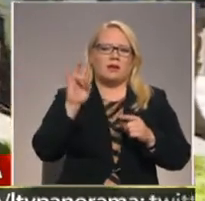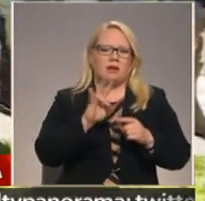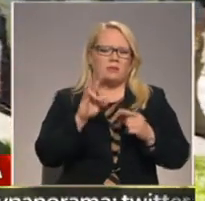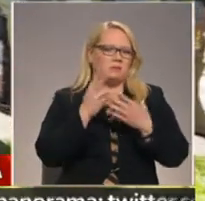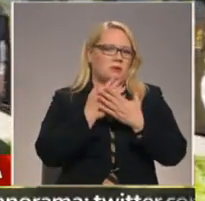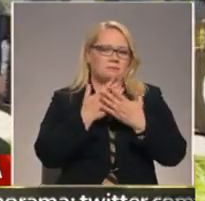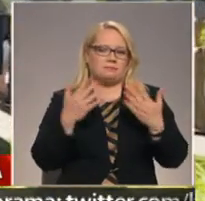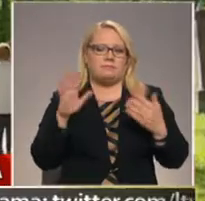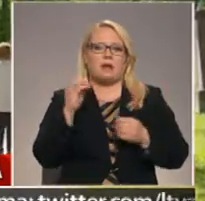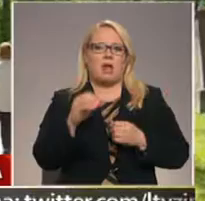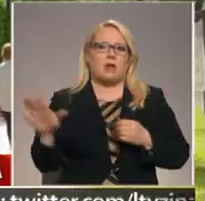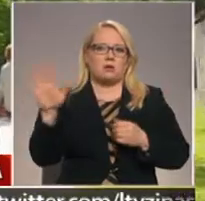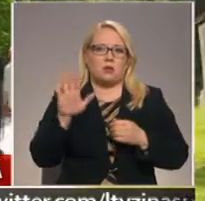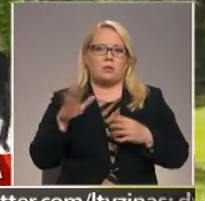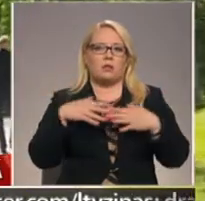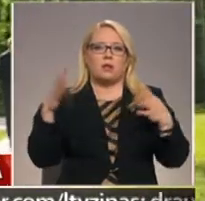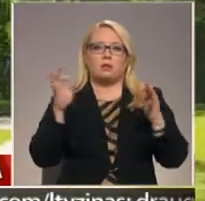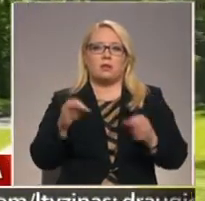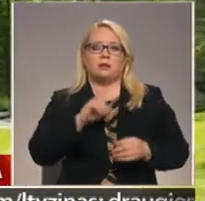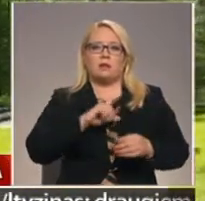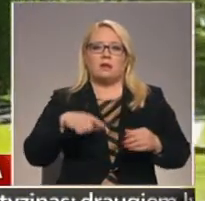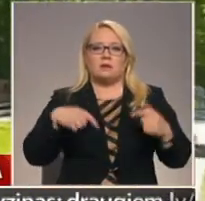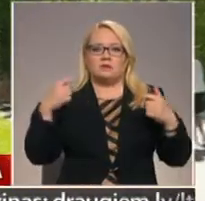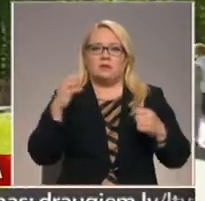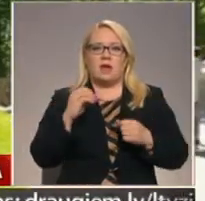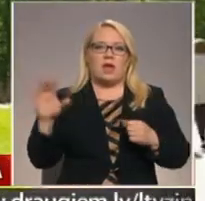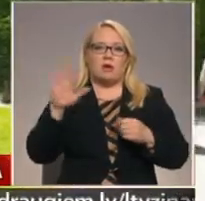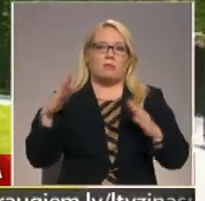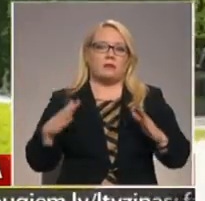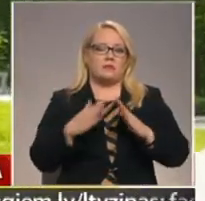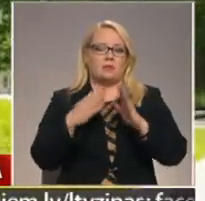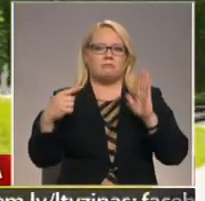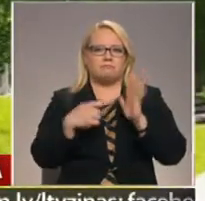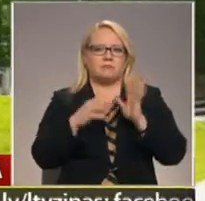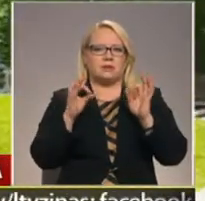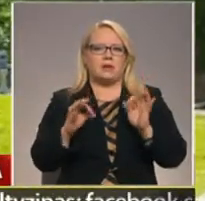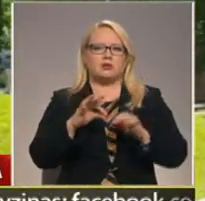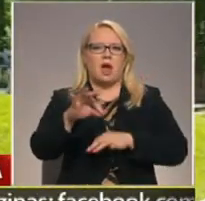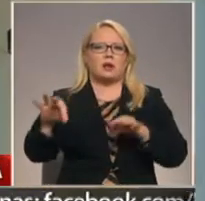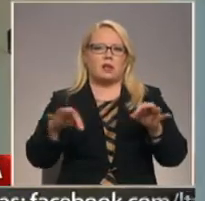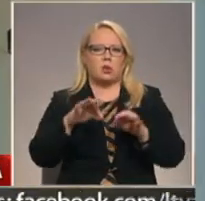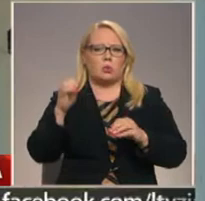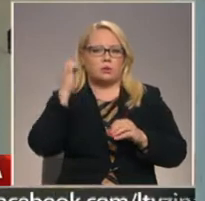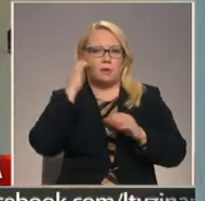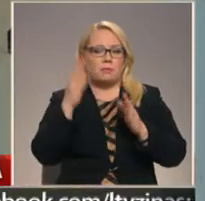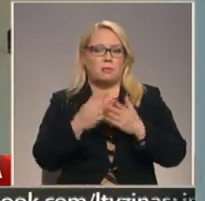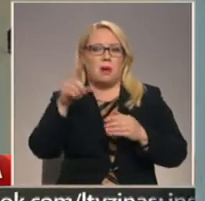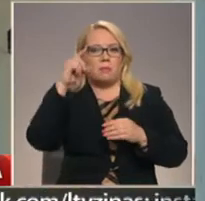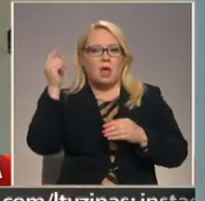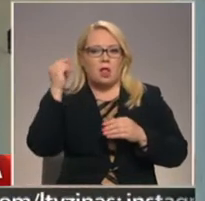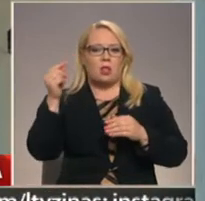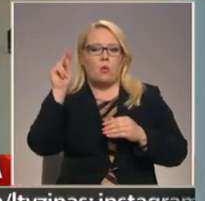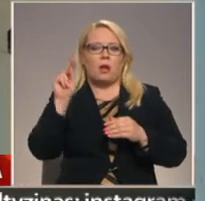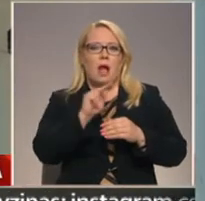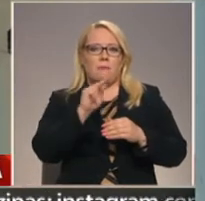ko, kas saistīja ar Eiropu. Lielākoties Latvijā svinot Eiropas svētkus akcentēti tieši arhitektūras pieminekļi, piemēram, Preiļu kapelai